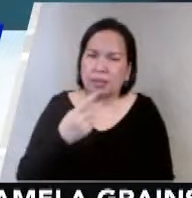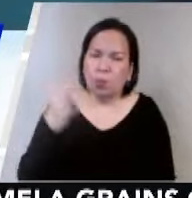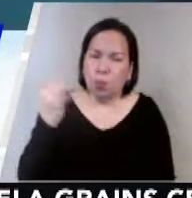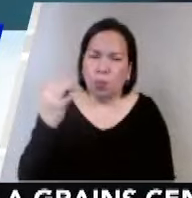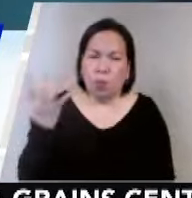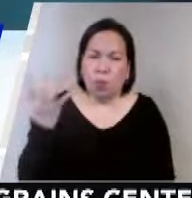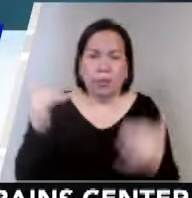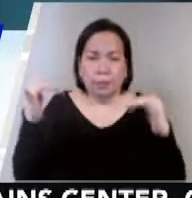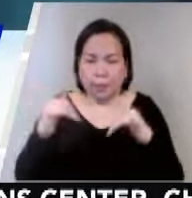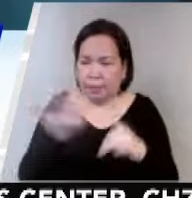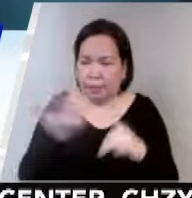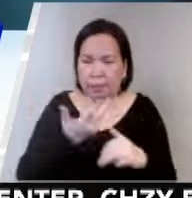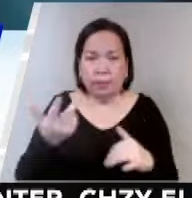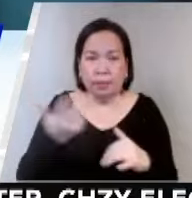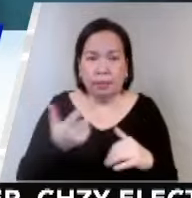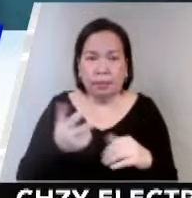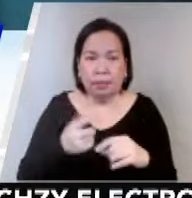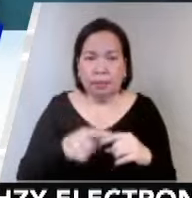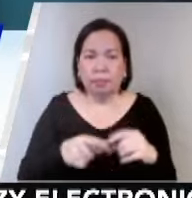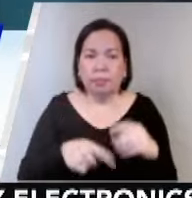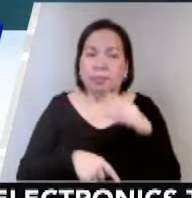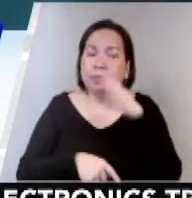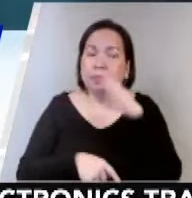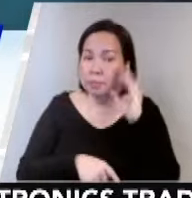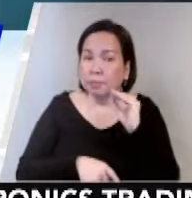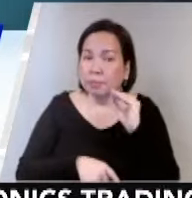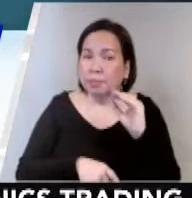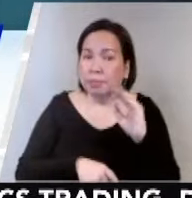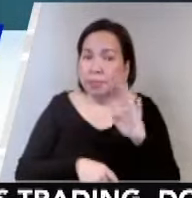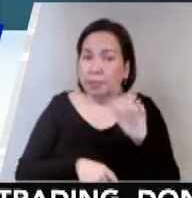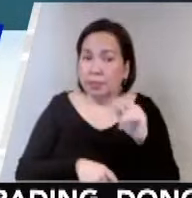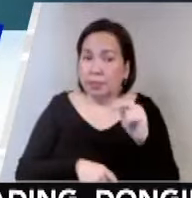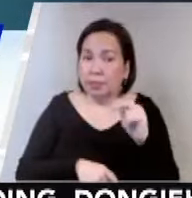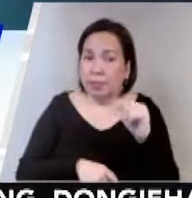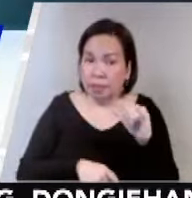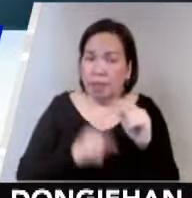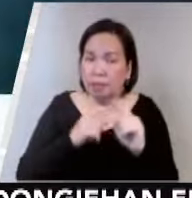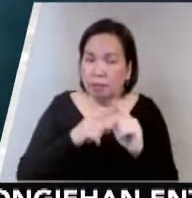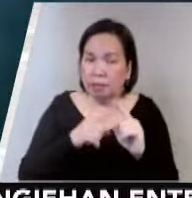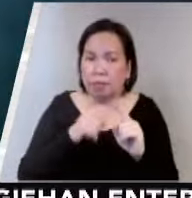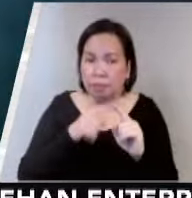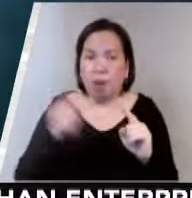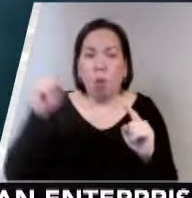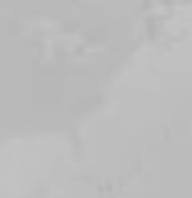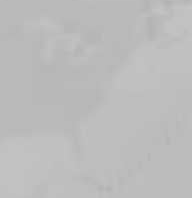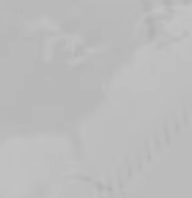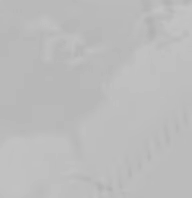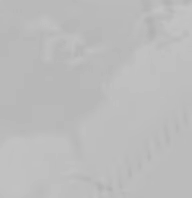Binay at pumayag na raw si Cayetano, pero wala pa itong schedule sa ngayon.